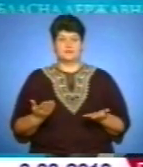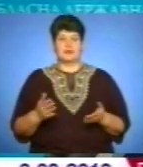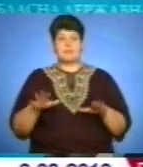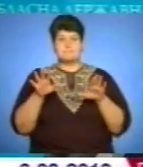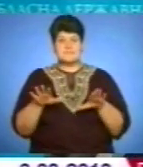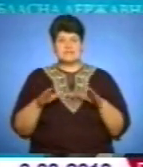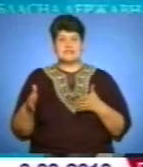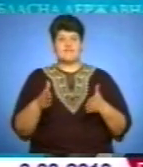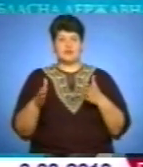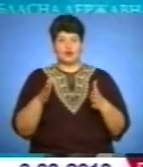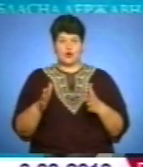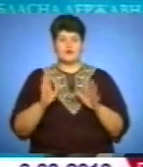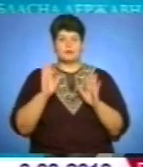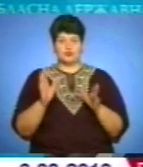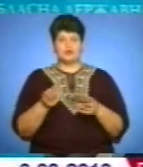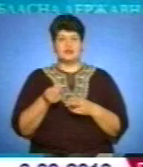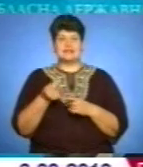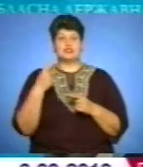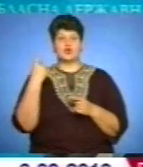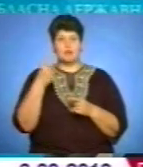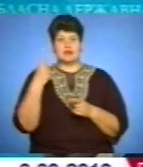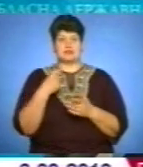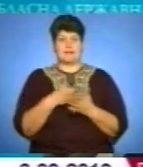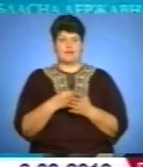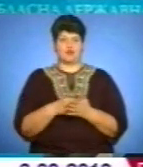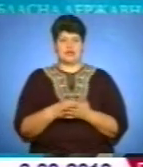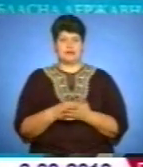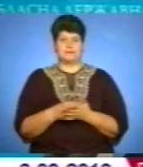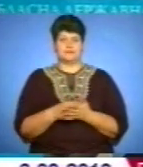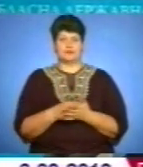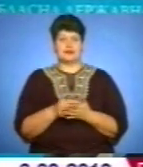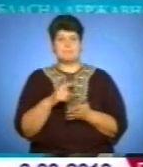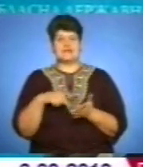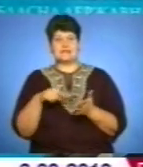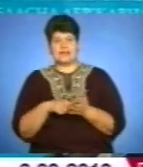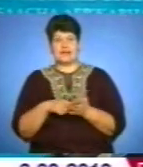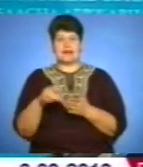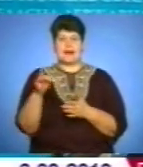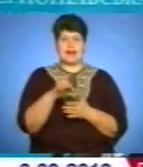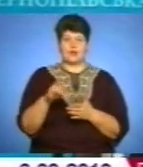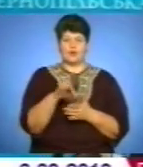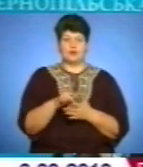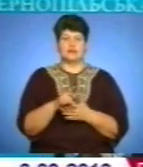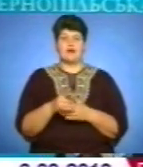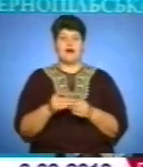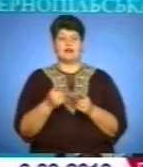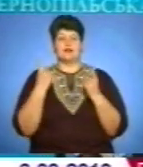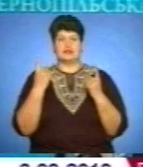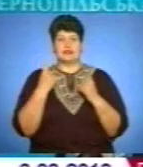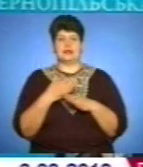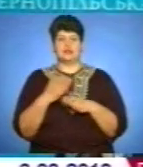місцеві дороги, вони йдуть фінансування через обласний бюджет, йде через міський, через районний, але значна частина